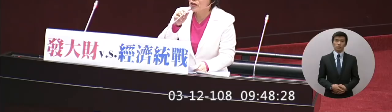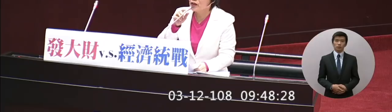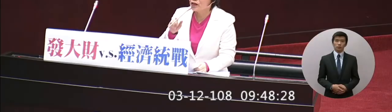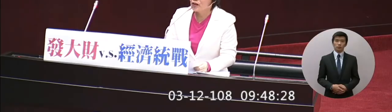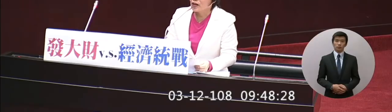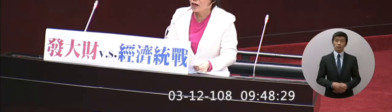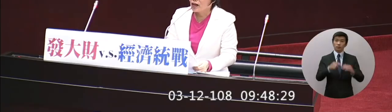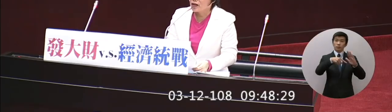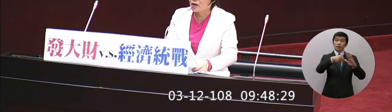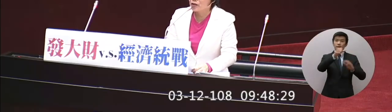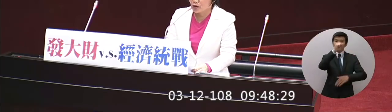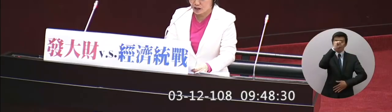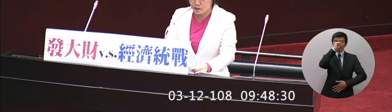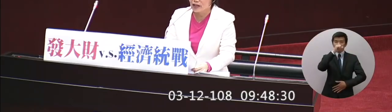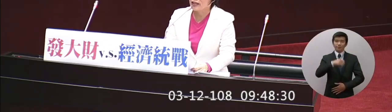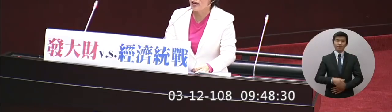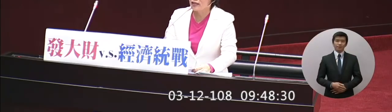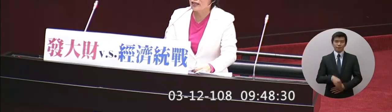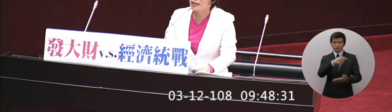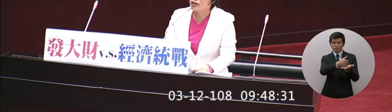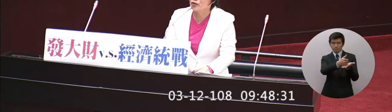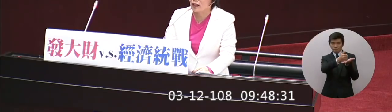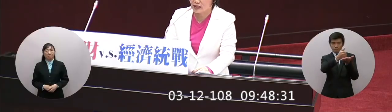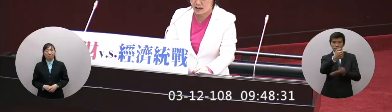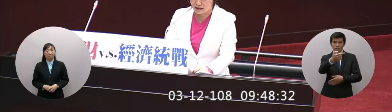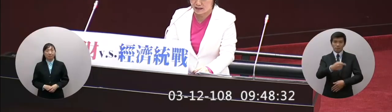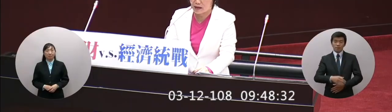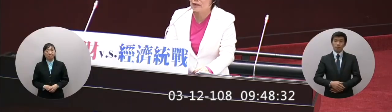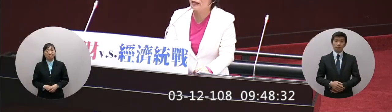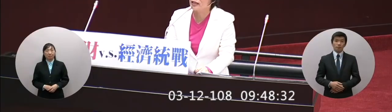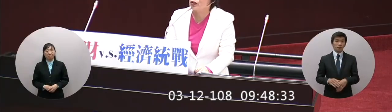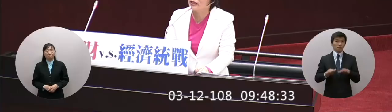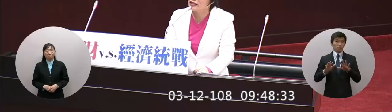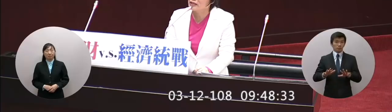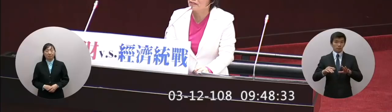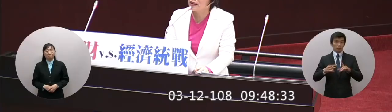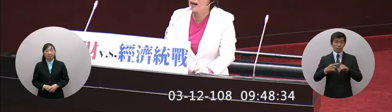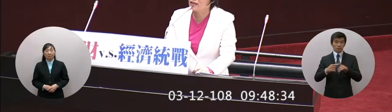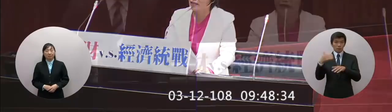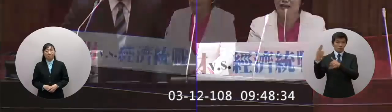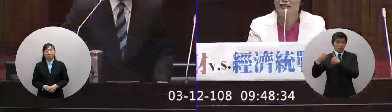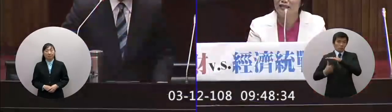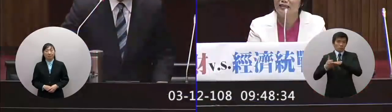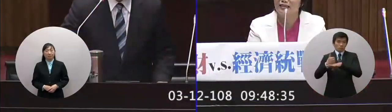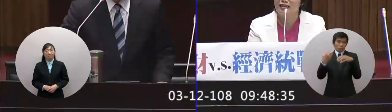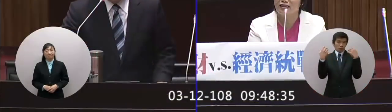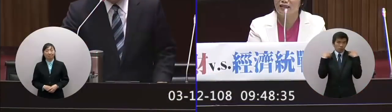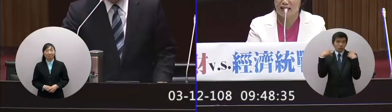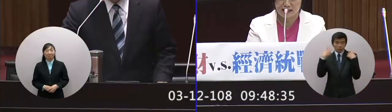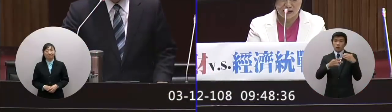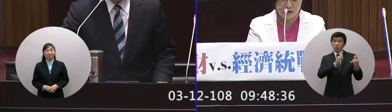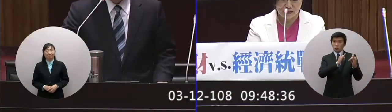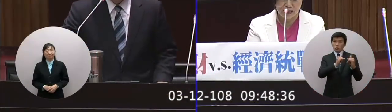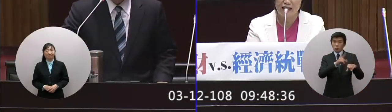总院长你好， 委员你好， 我非常钦佩你吼，在这个时阵会当担当这么大的责任啊，还佫会当接地气